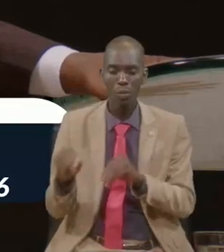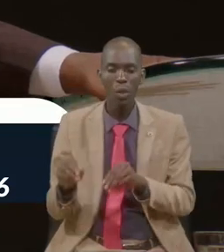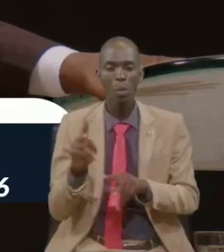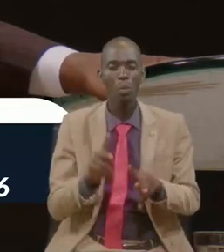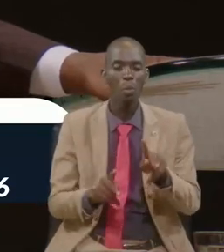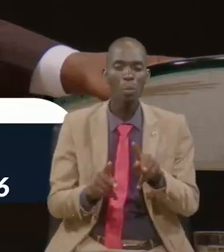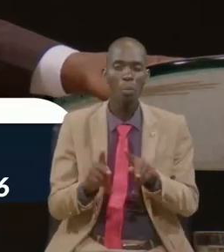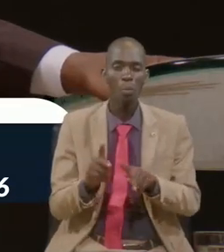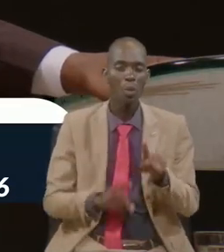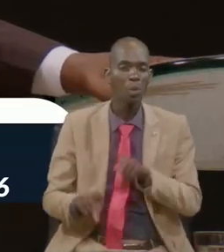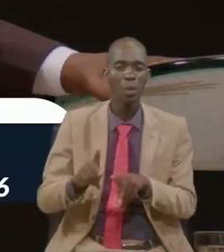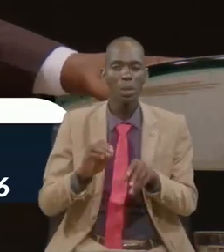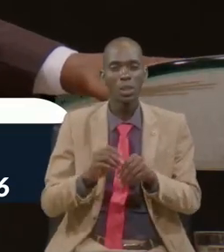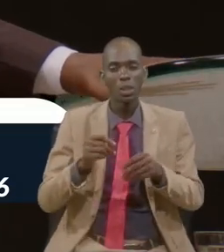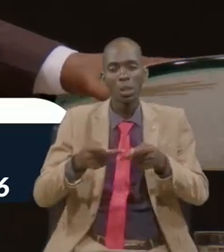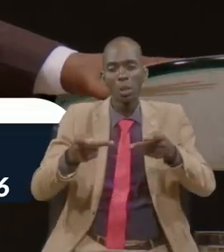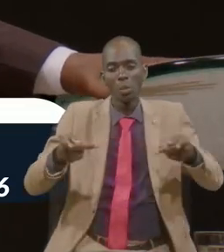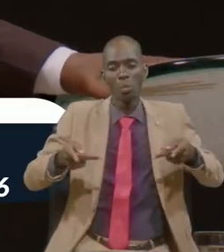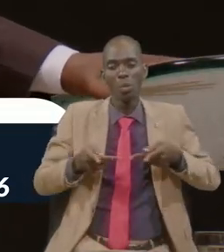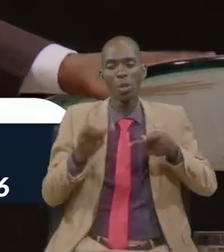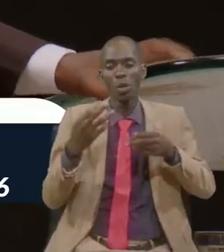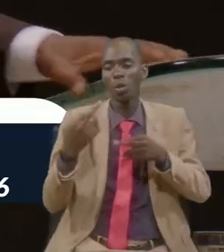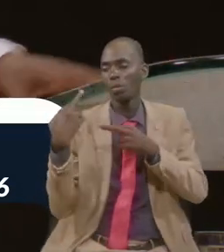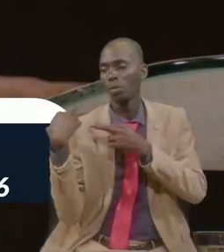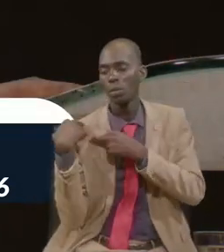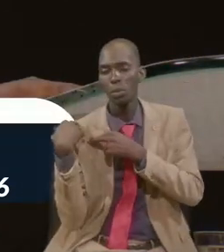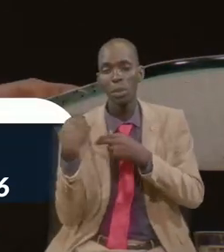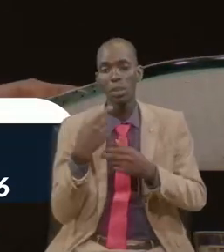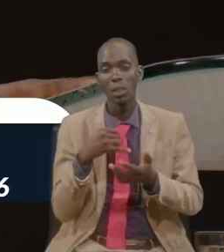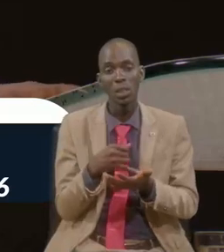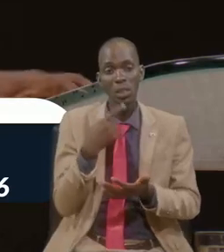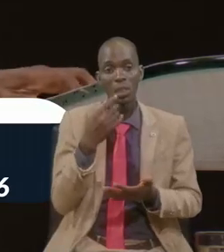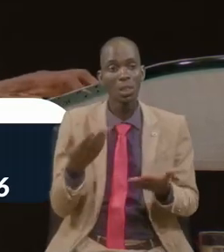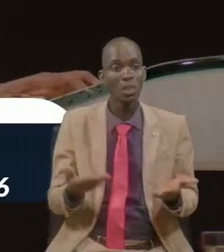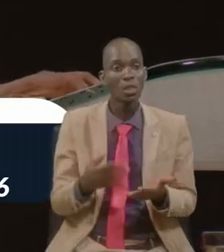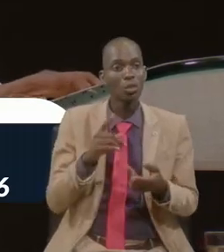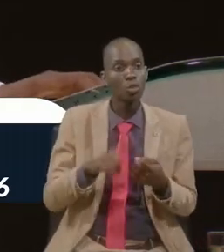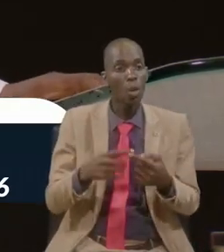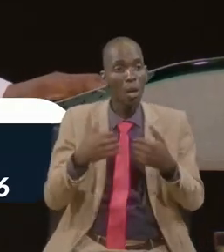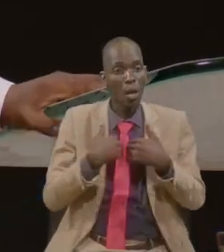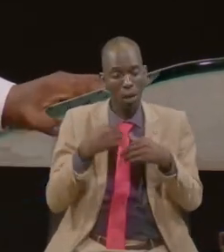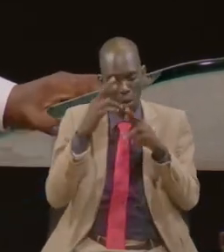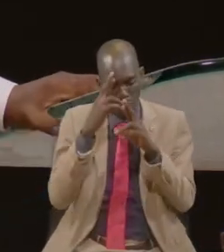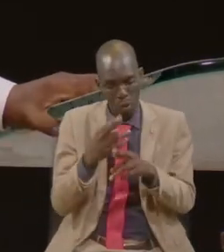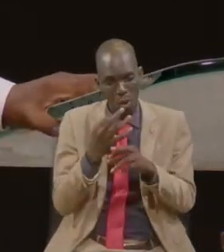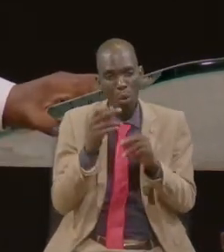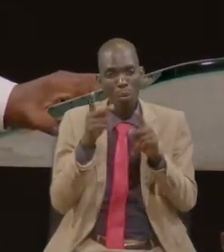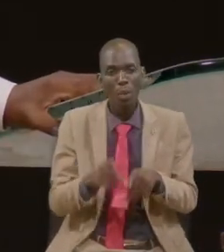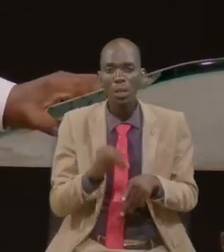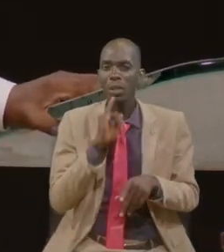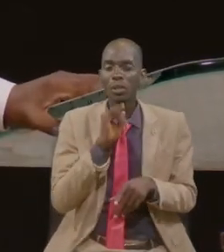les gens à des postes de responsabilité, c'est dit